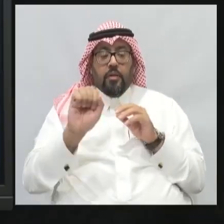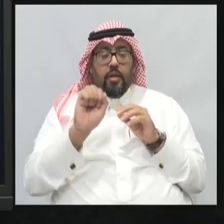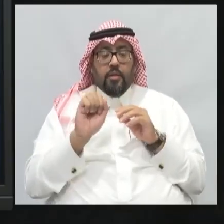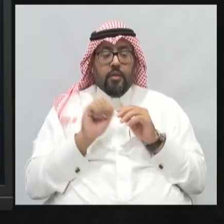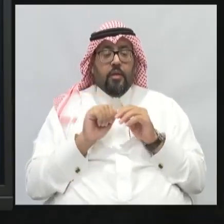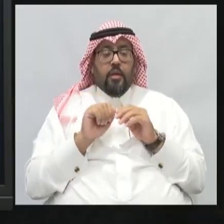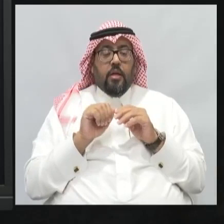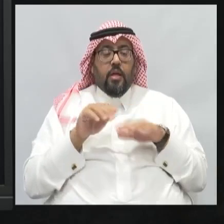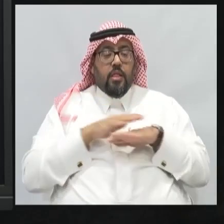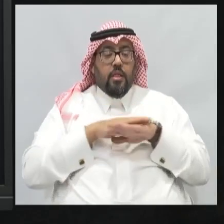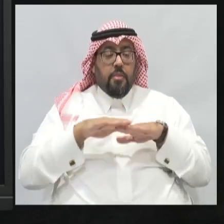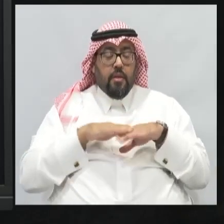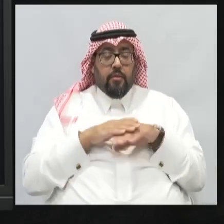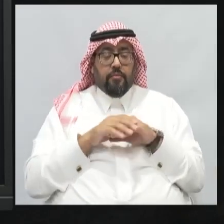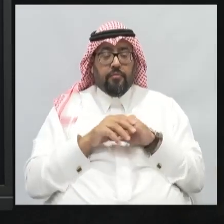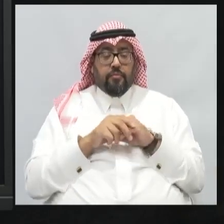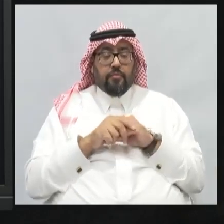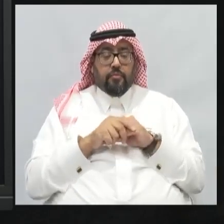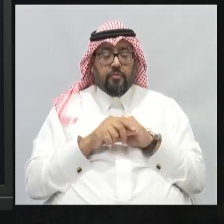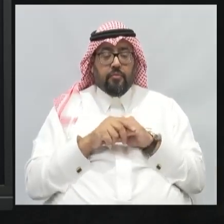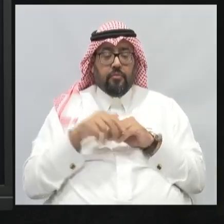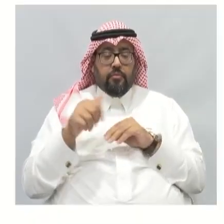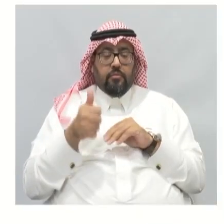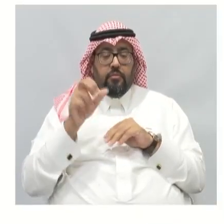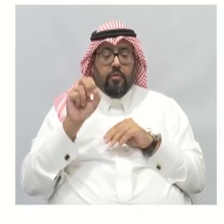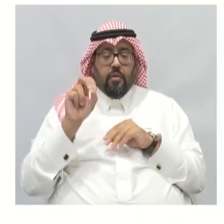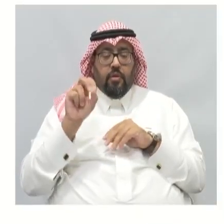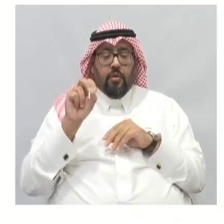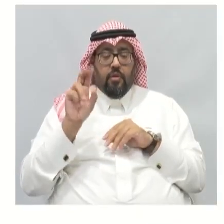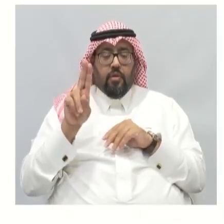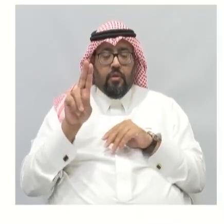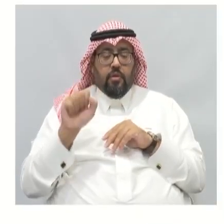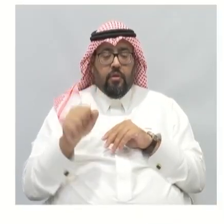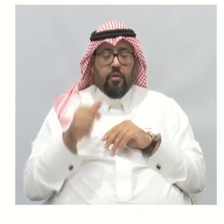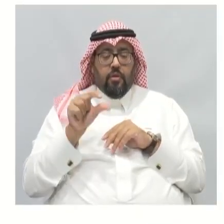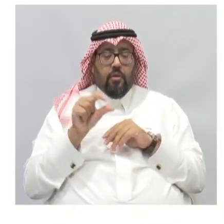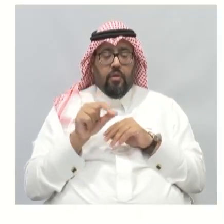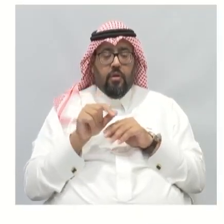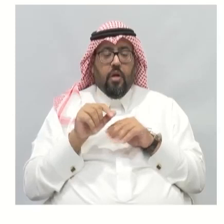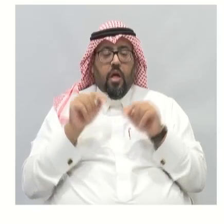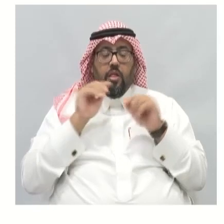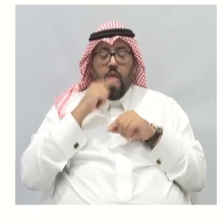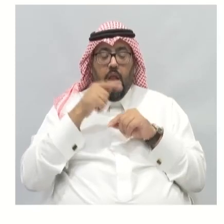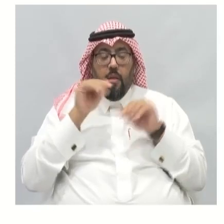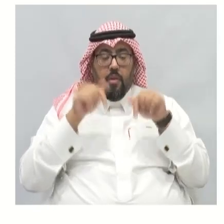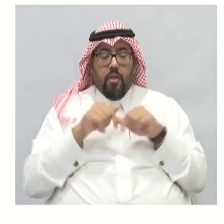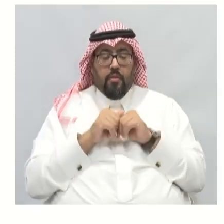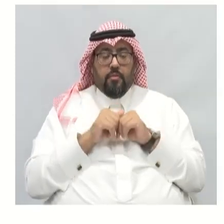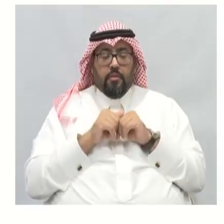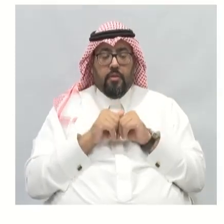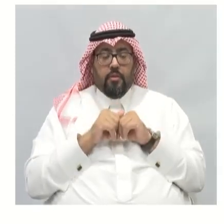الطبيعيه للولايات وايضا تحدثنا عن الخصائص البشريه وسنتحدث اليوم باذن الله